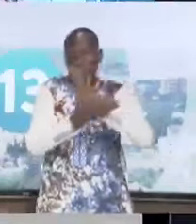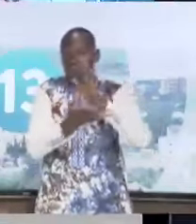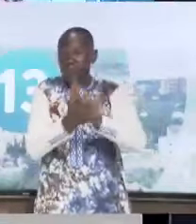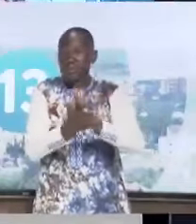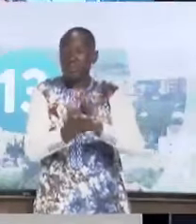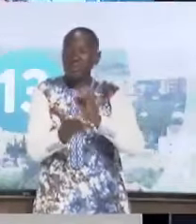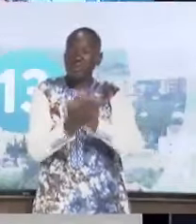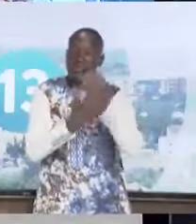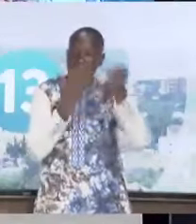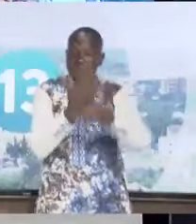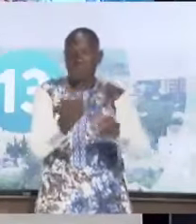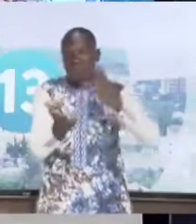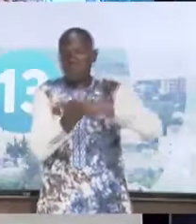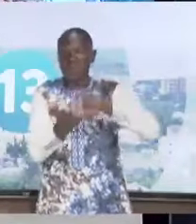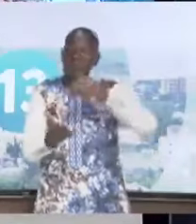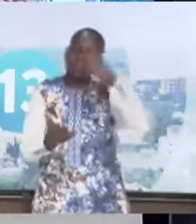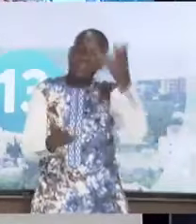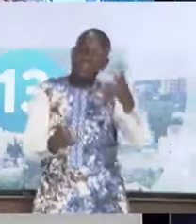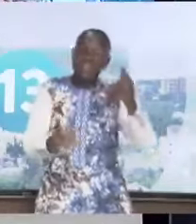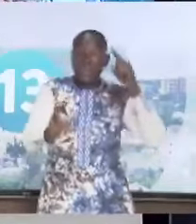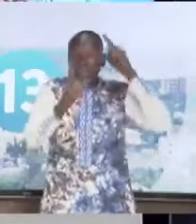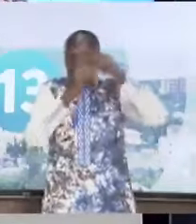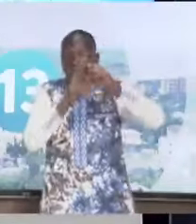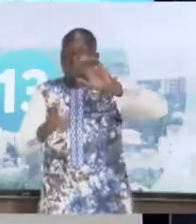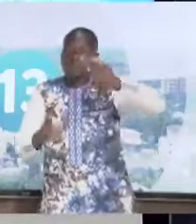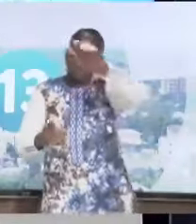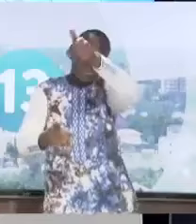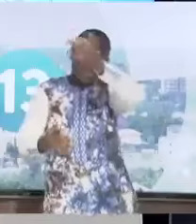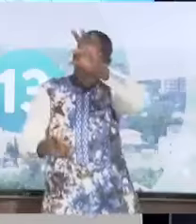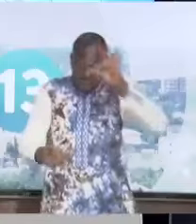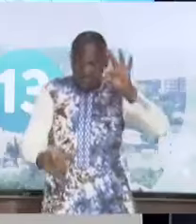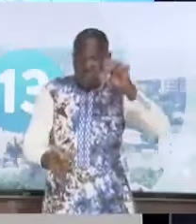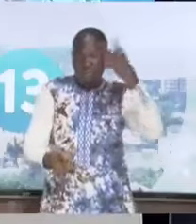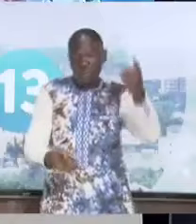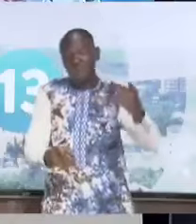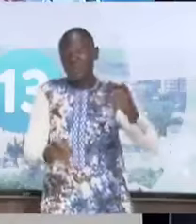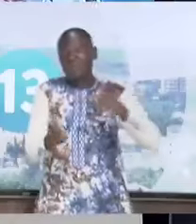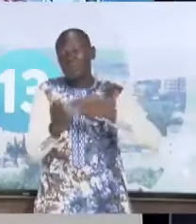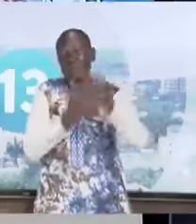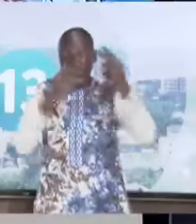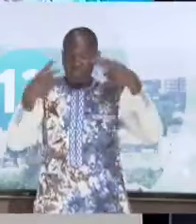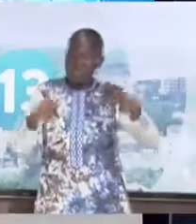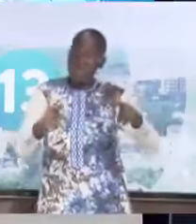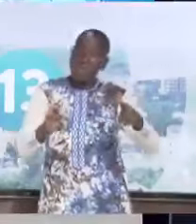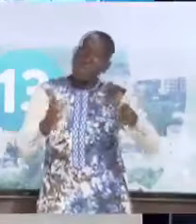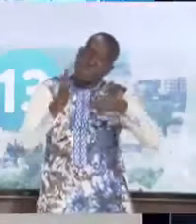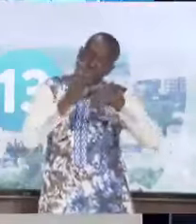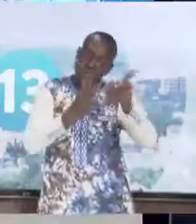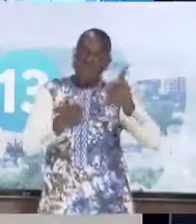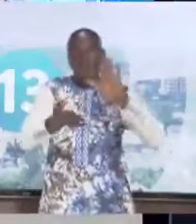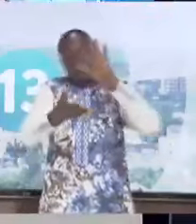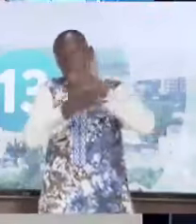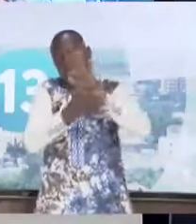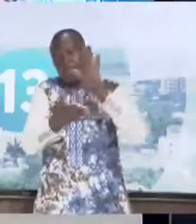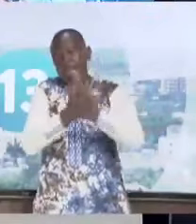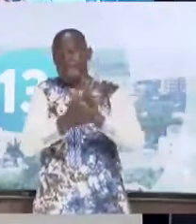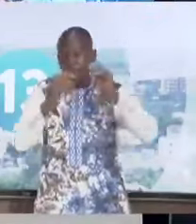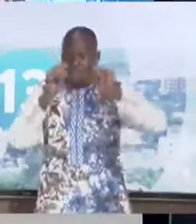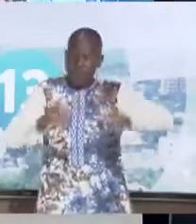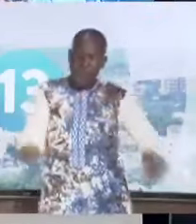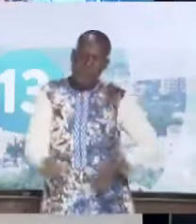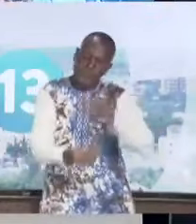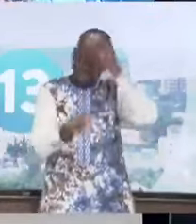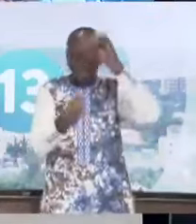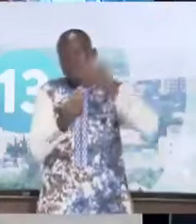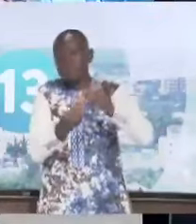janvier 2024. On a donné jusqu'au 31 décembre 2024 à nos clients pour donc payer ces factures. Ce qu'on peut ajouter aussi,